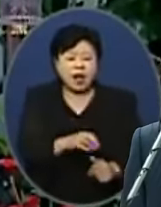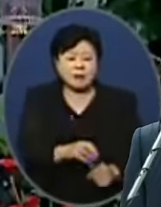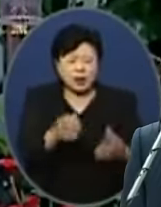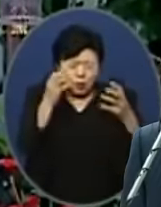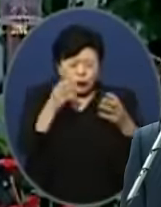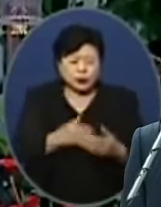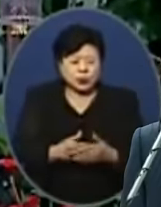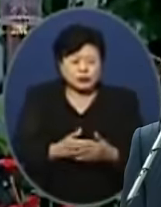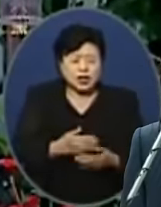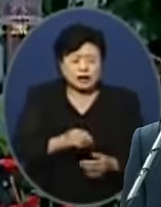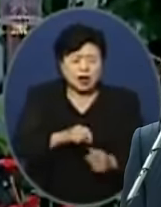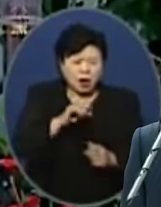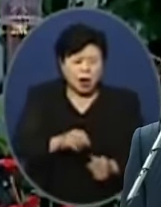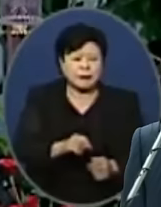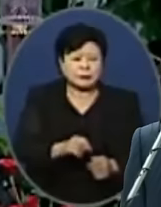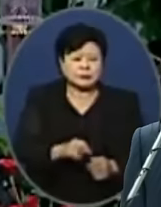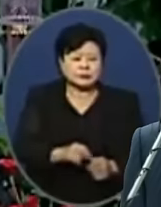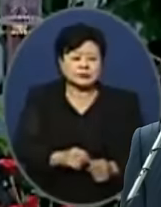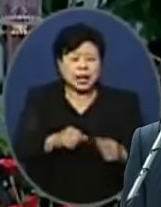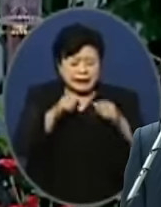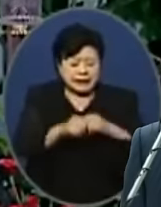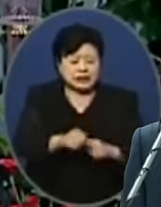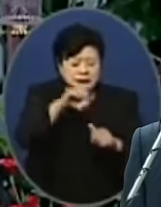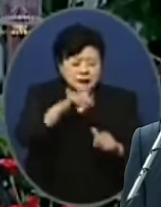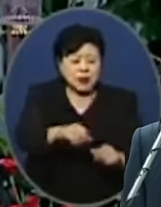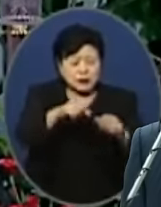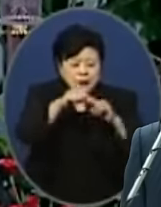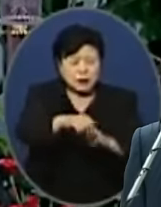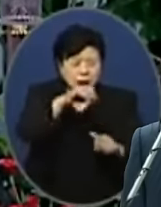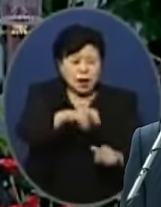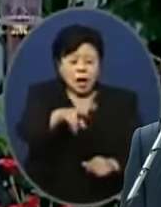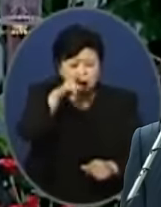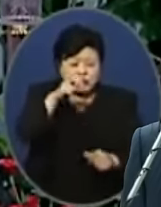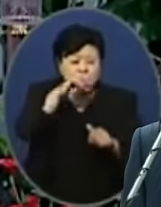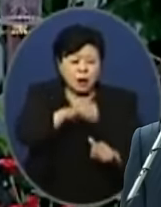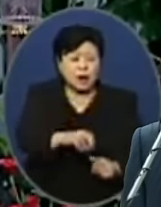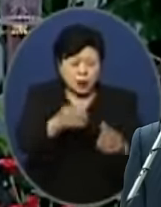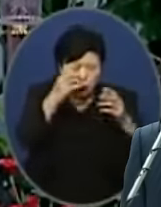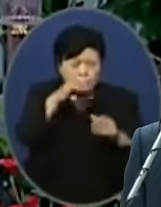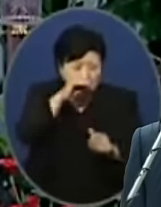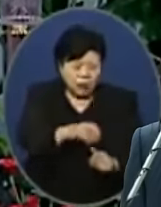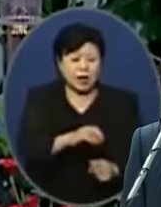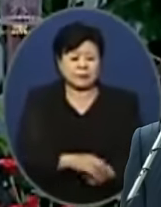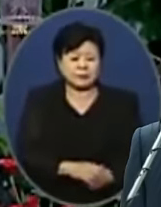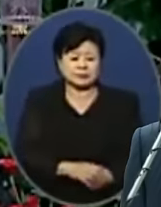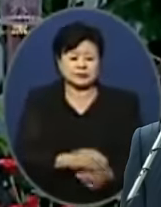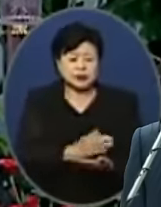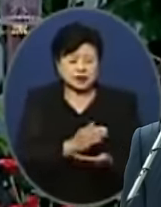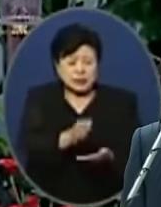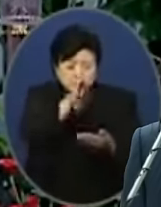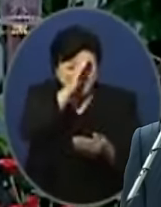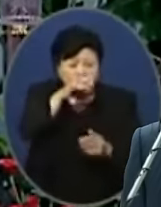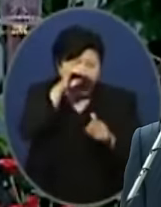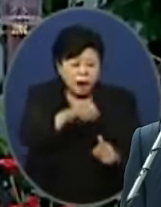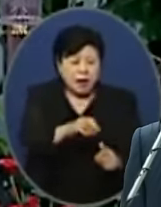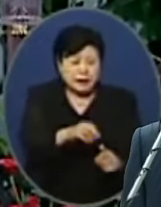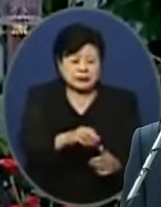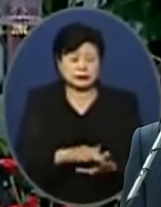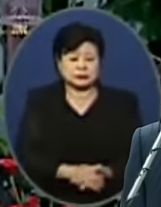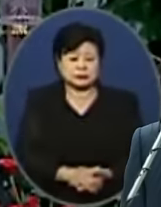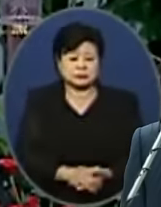억압, 불안의 억압, 공포의 억압, 좌절의 억압, 절망의 억압, 미움의 억압, 원한의 억압, 온갖 병의